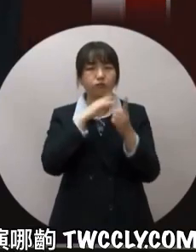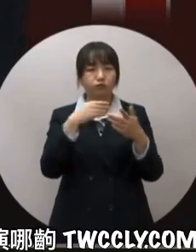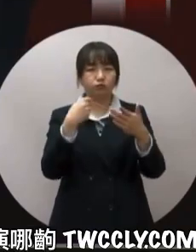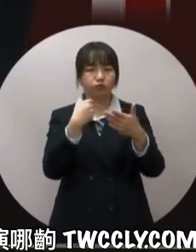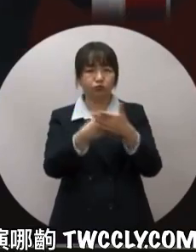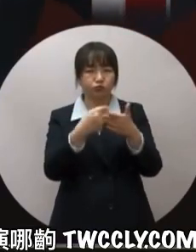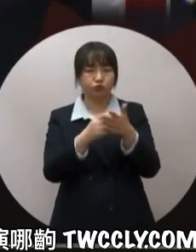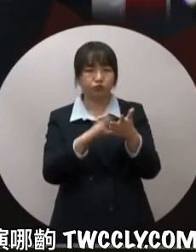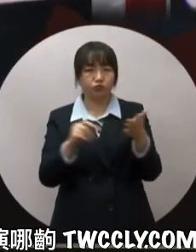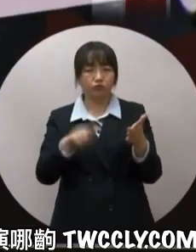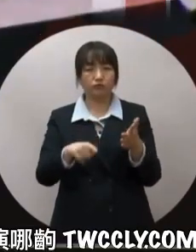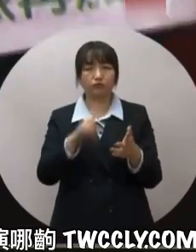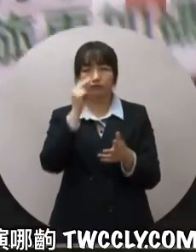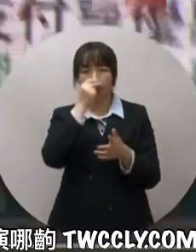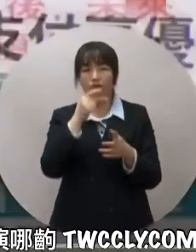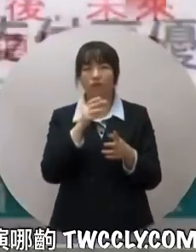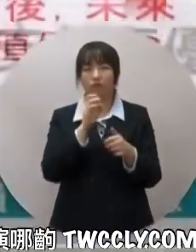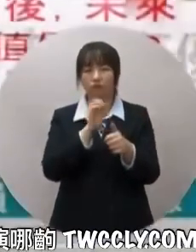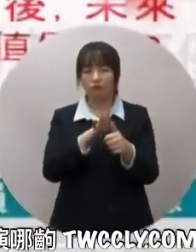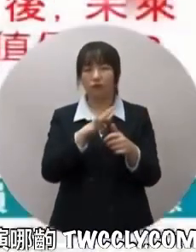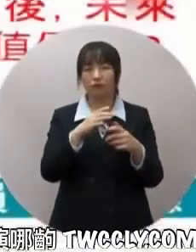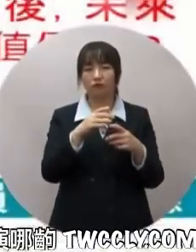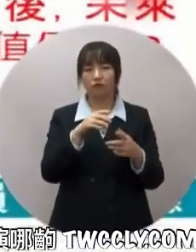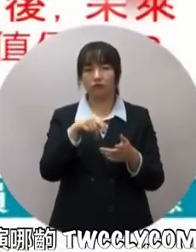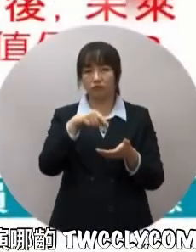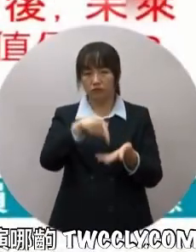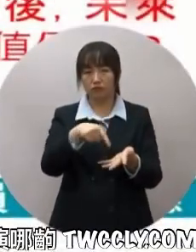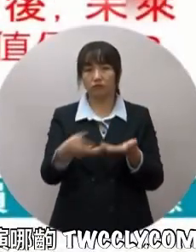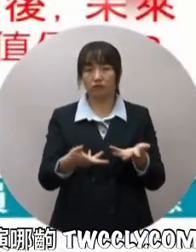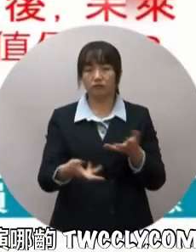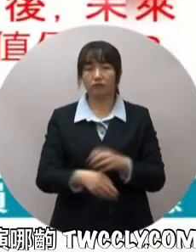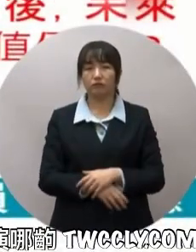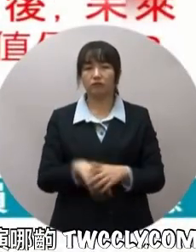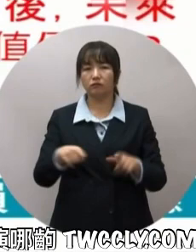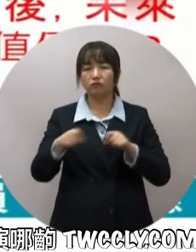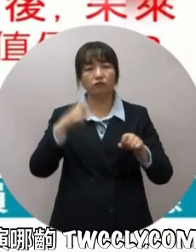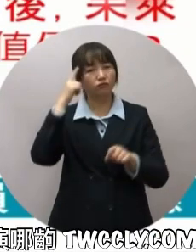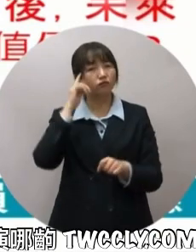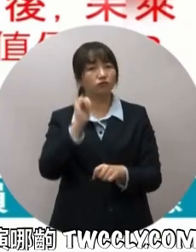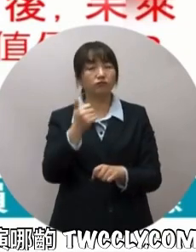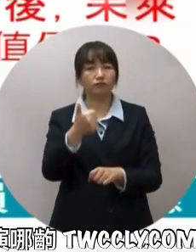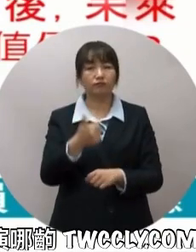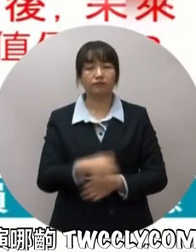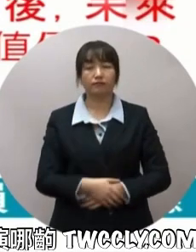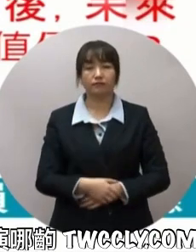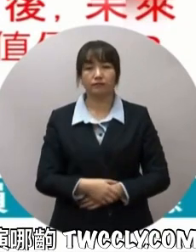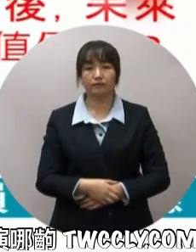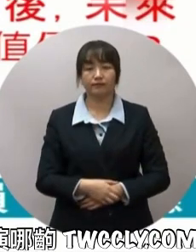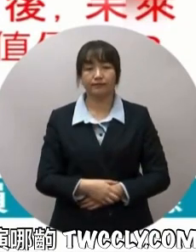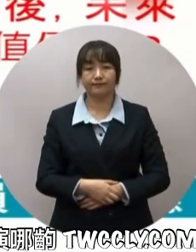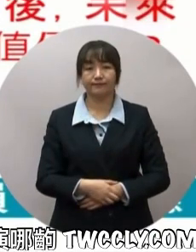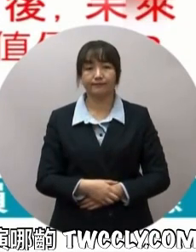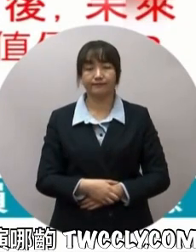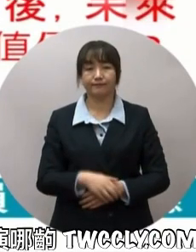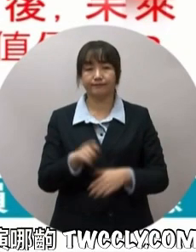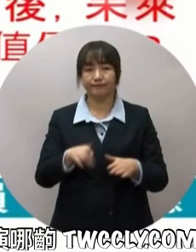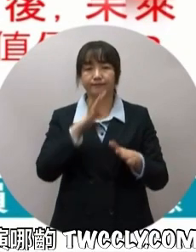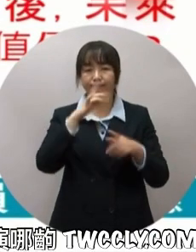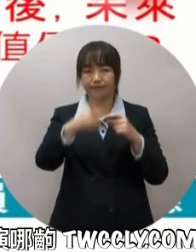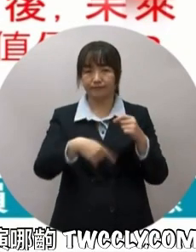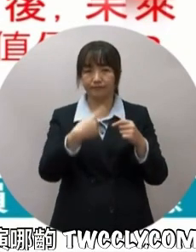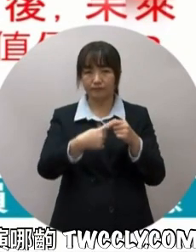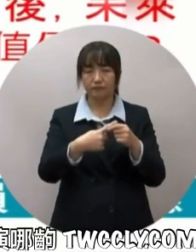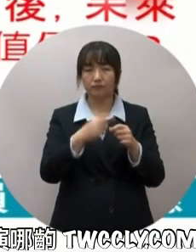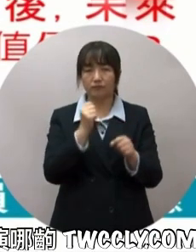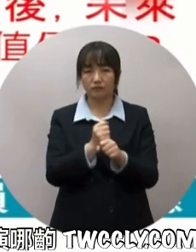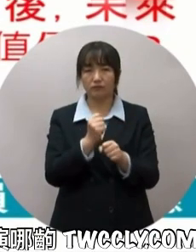這也是我特別要在這邊再跟院長跟部長提一下因為我覺得這個案子還不錯這個我們在今年度